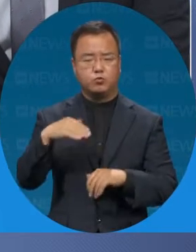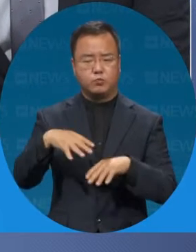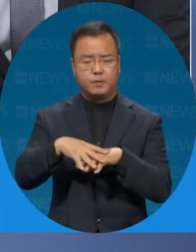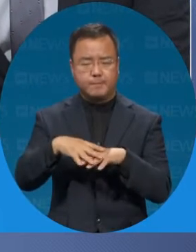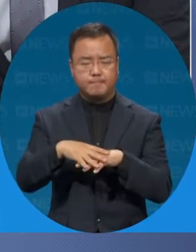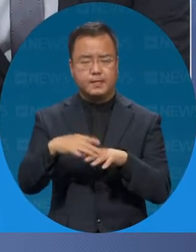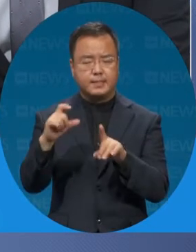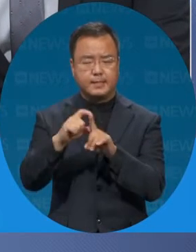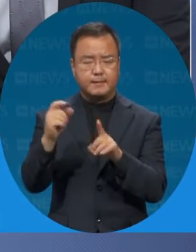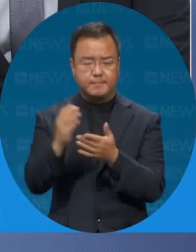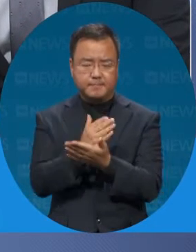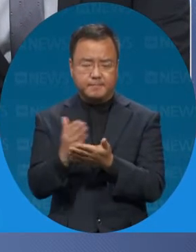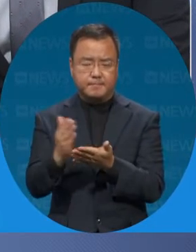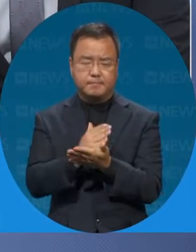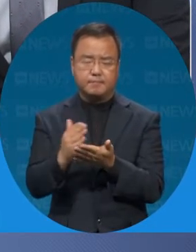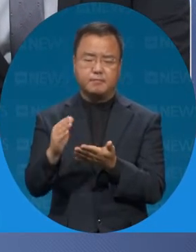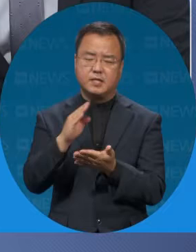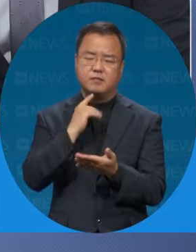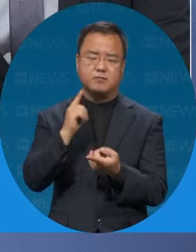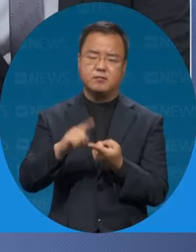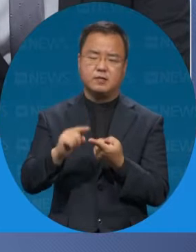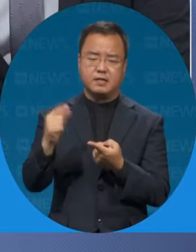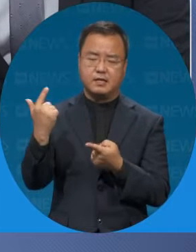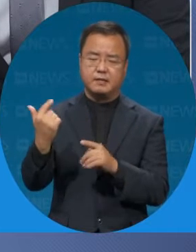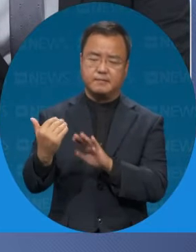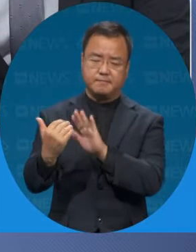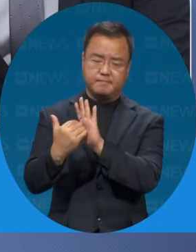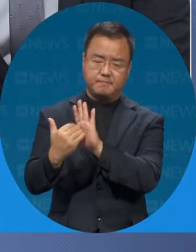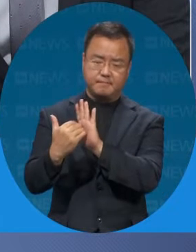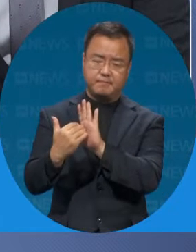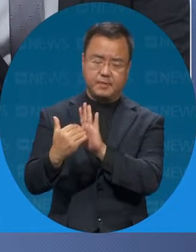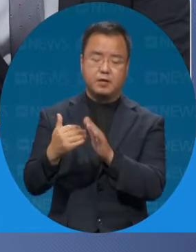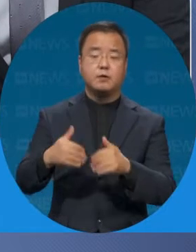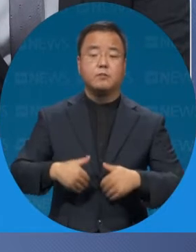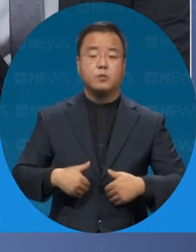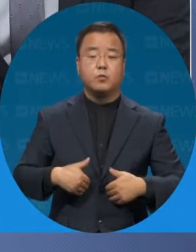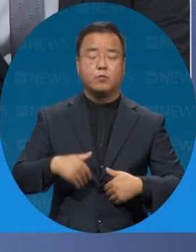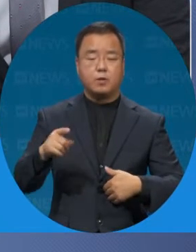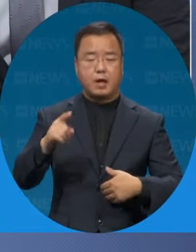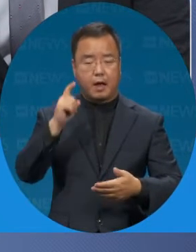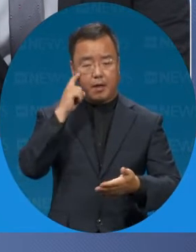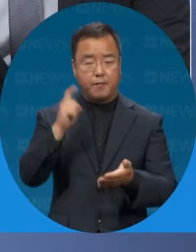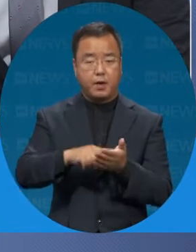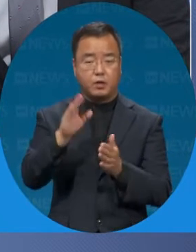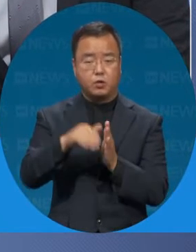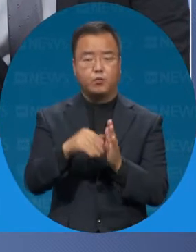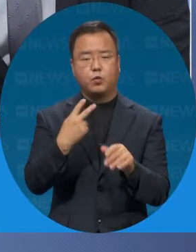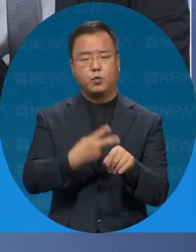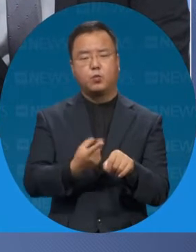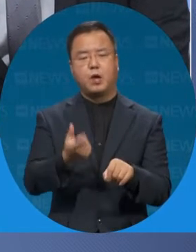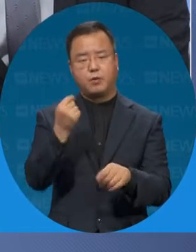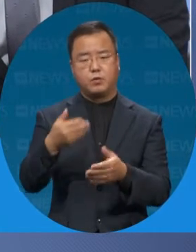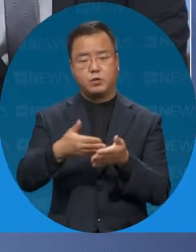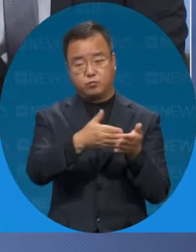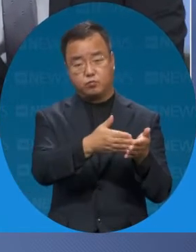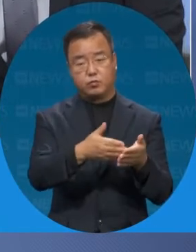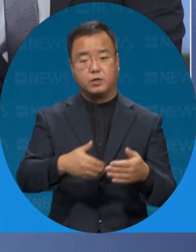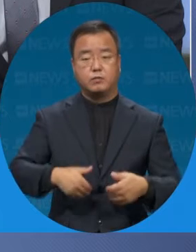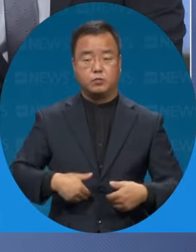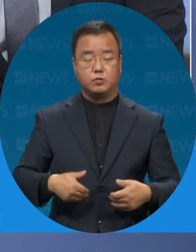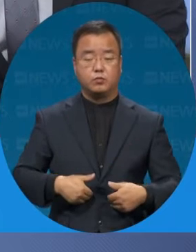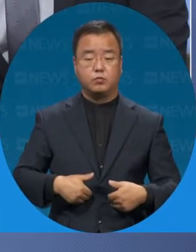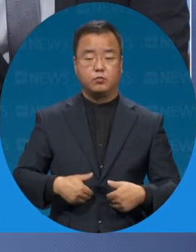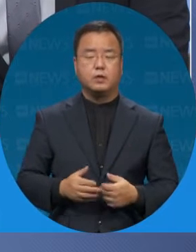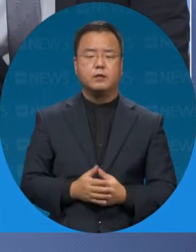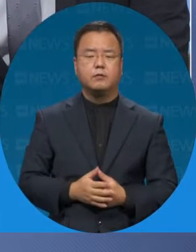부적절한 내용의 차단하는 것 뿐 아니라 이런 접속이 발견됐을 때 교사들에게 즉시 알리는 장치도 필요하다 고 강조했습니다